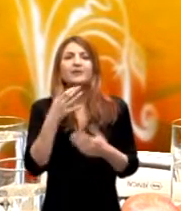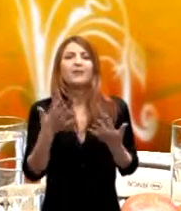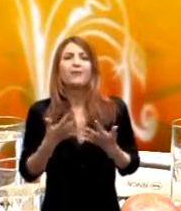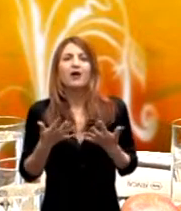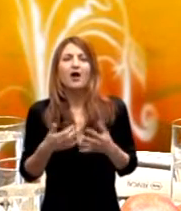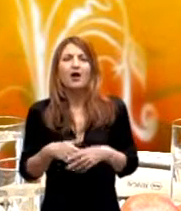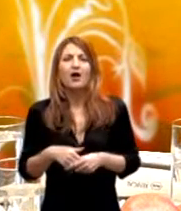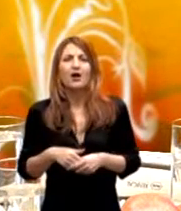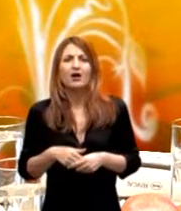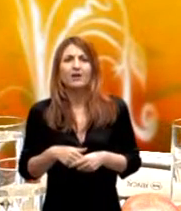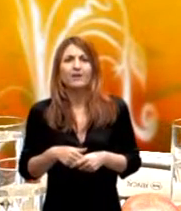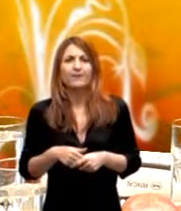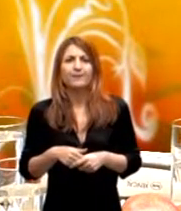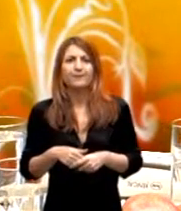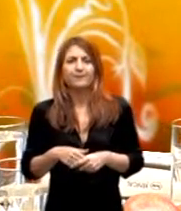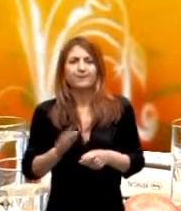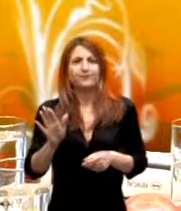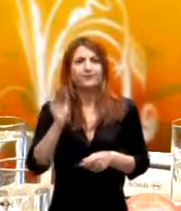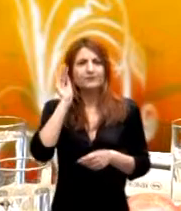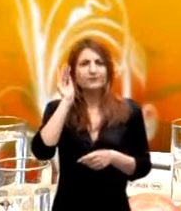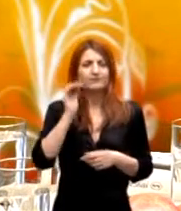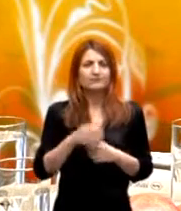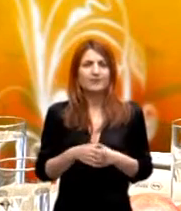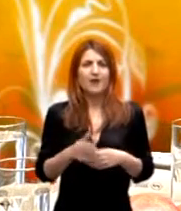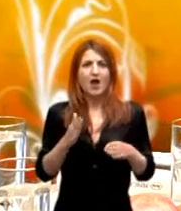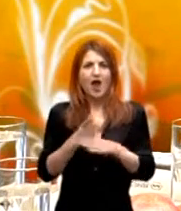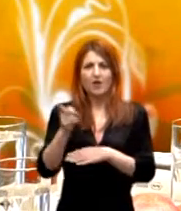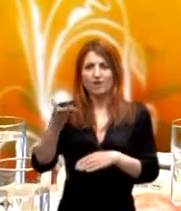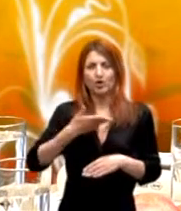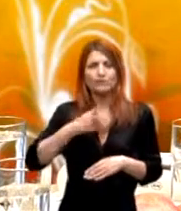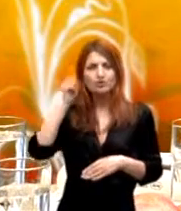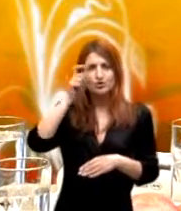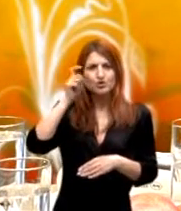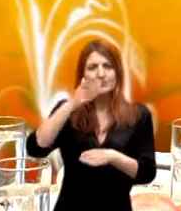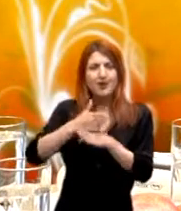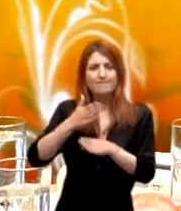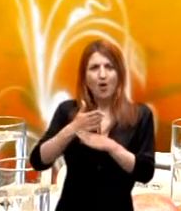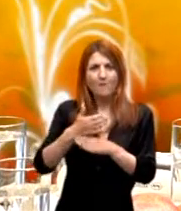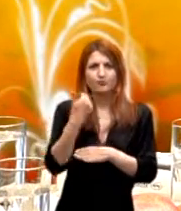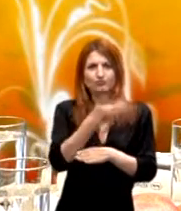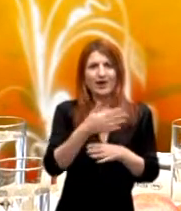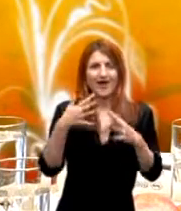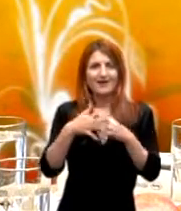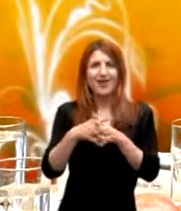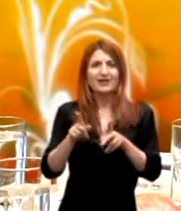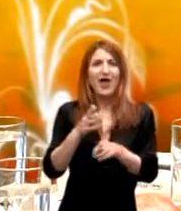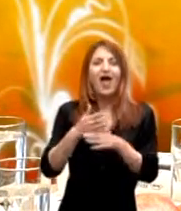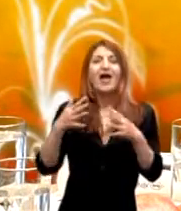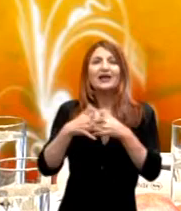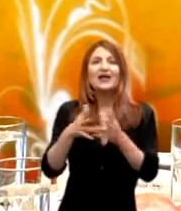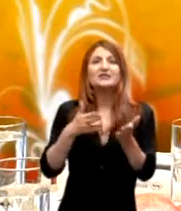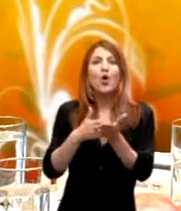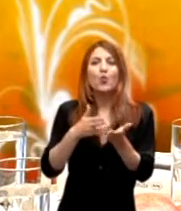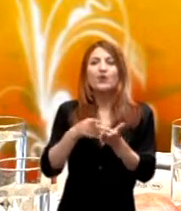ono i prvo emisiju stalno gledam i želim. Slušajte, ako primate socijalnu pomoć od grada, da. Gradski ured za